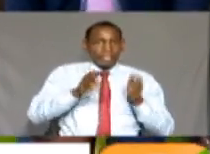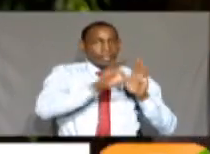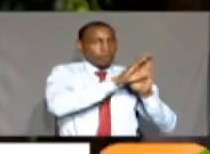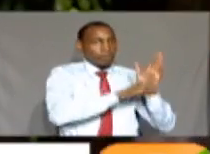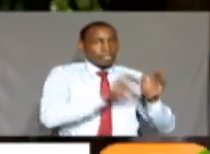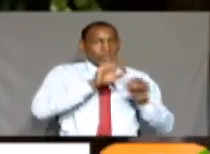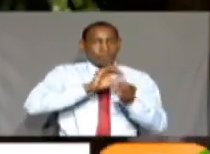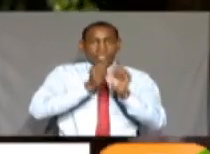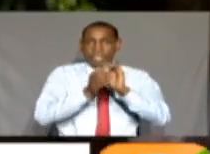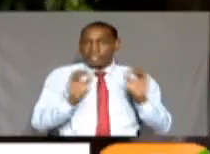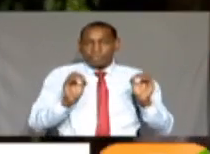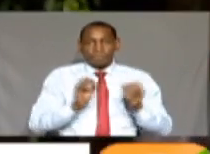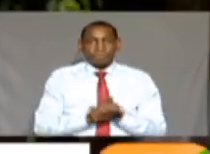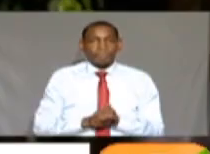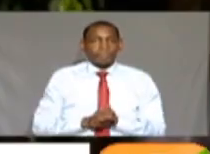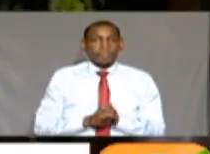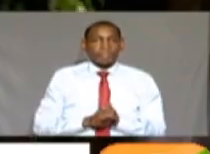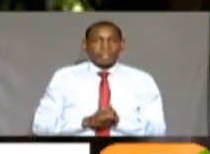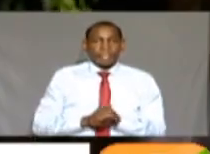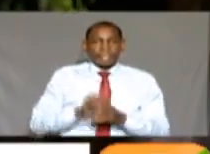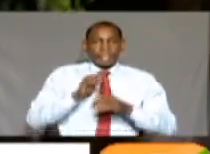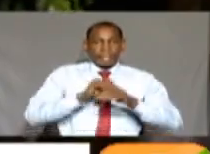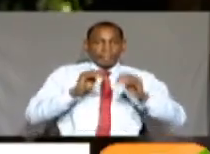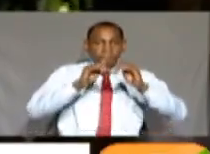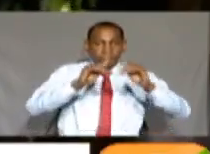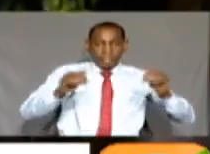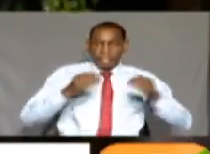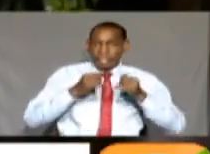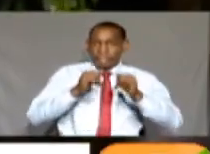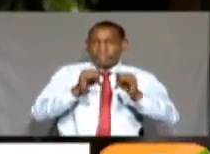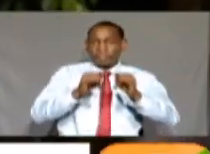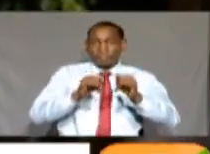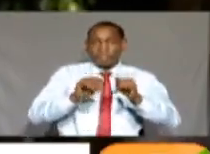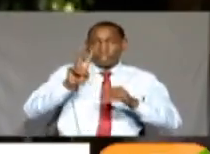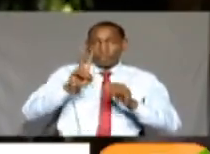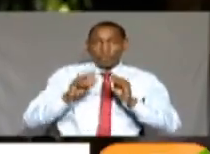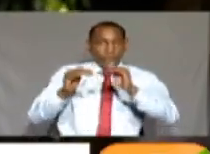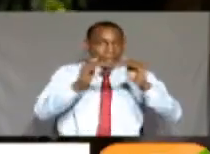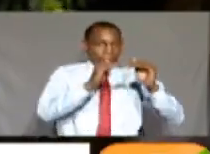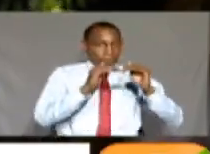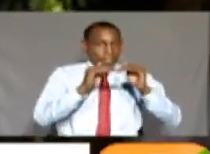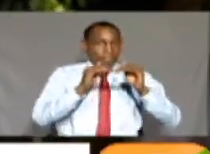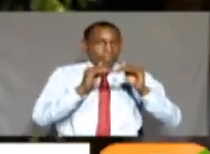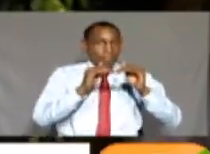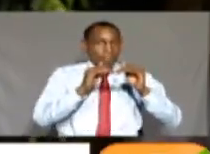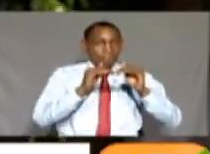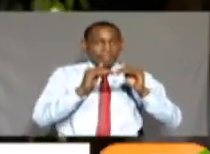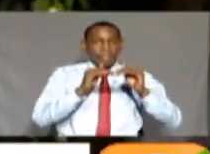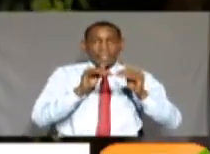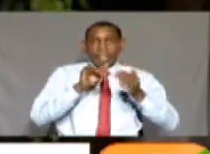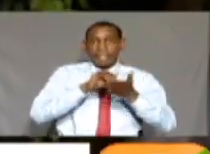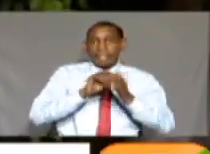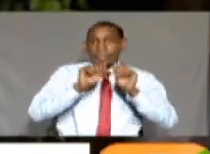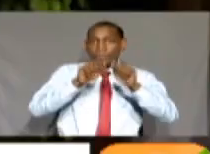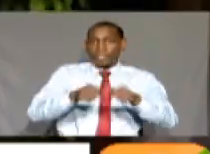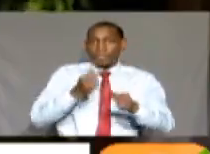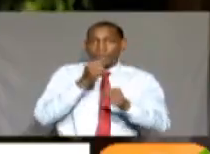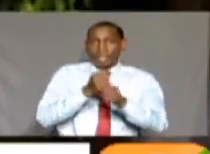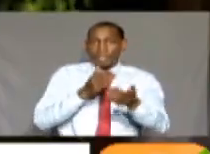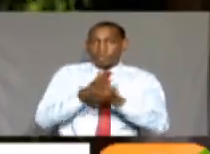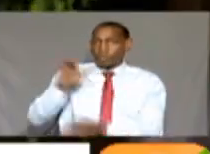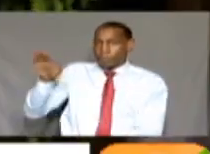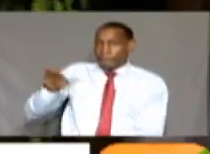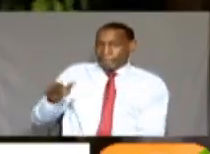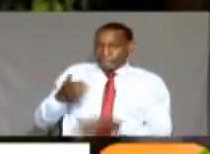maamuzi. We will be pushing for separation of implementation in two phases. Okay. Yale ambayo inaweza kufanywa na